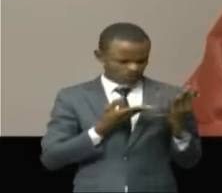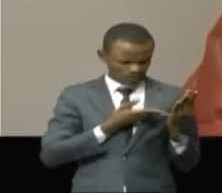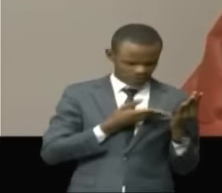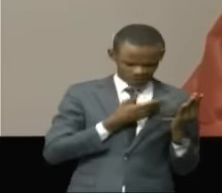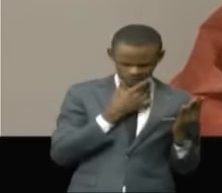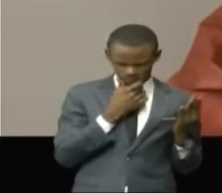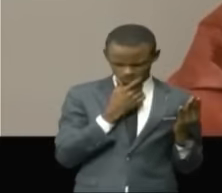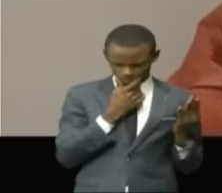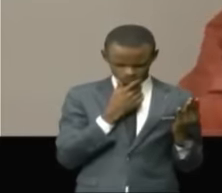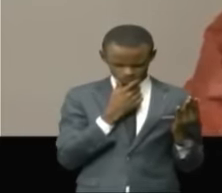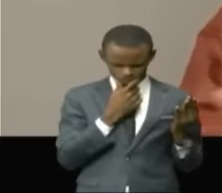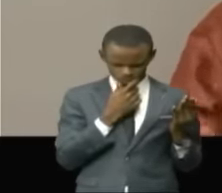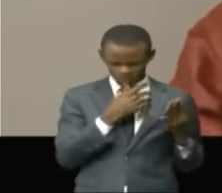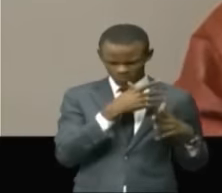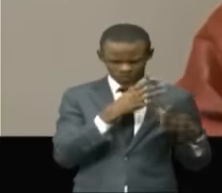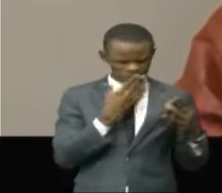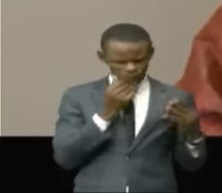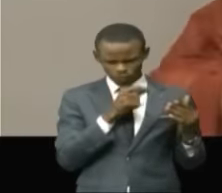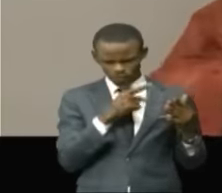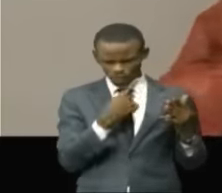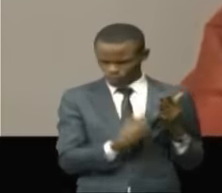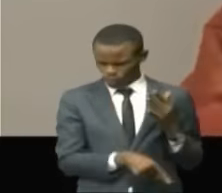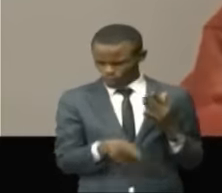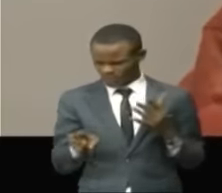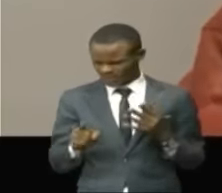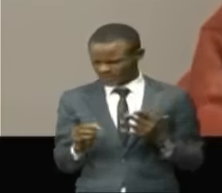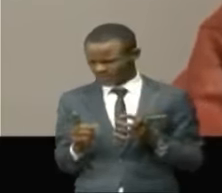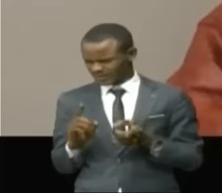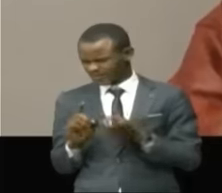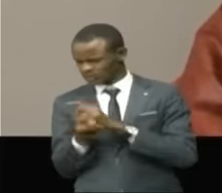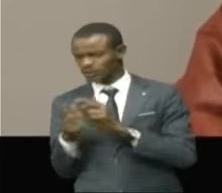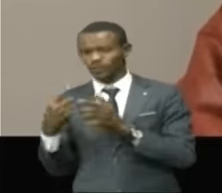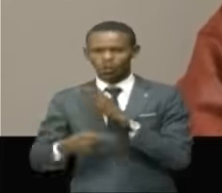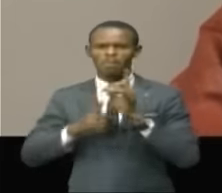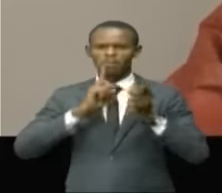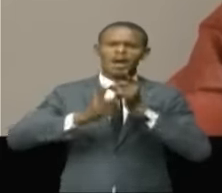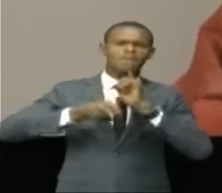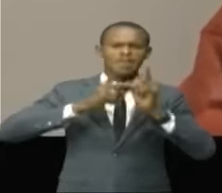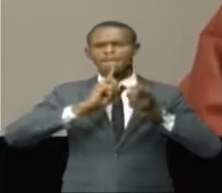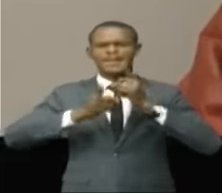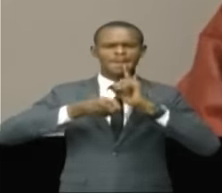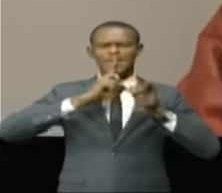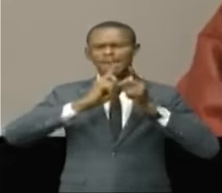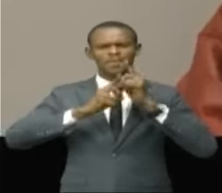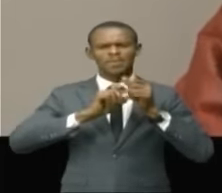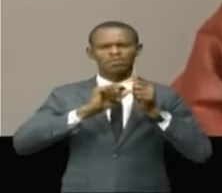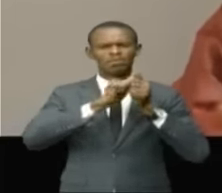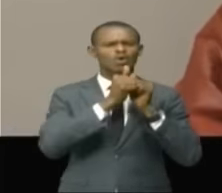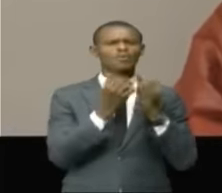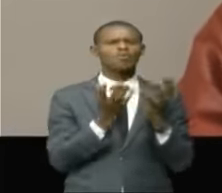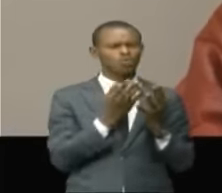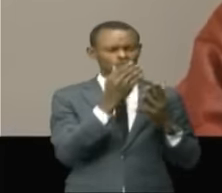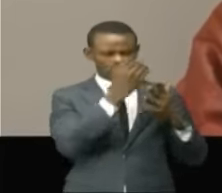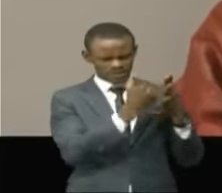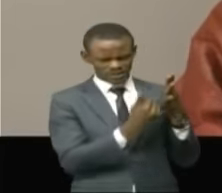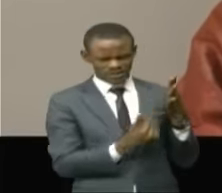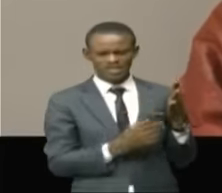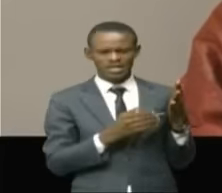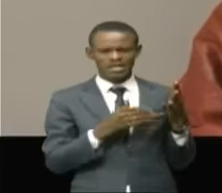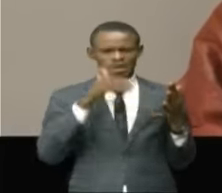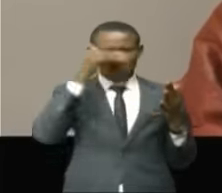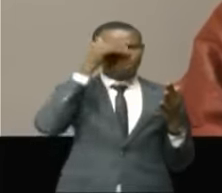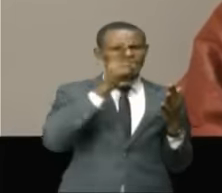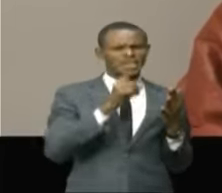autorités congolaises. Pour le franc-parler qu'il y a eu, on a appelé les problèmes, on les a décortiqués et on a parlé